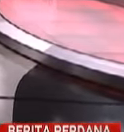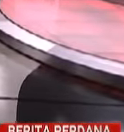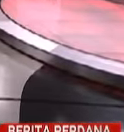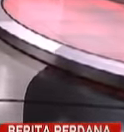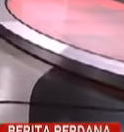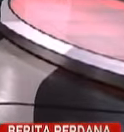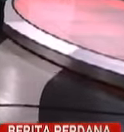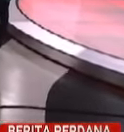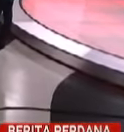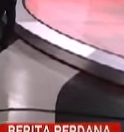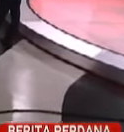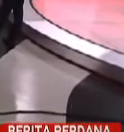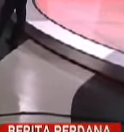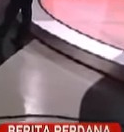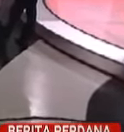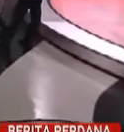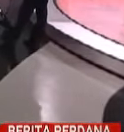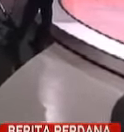hai